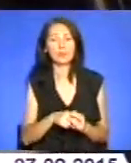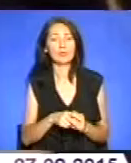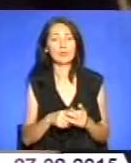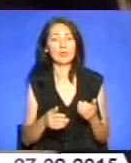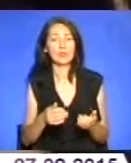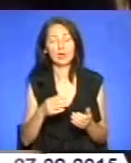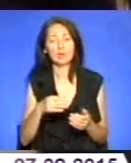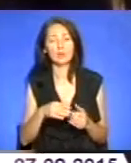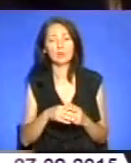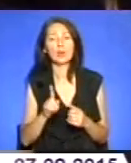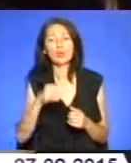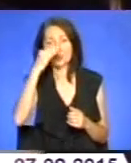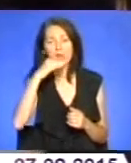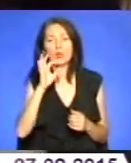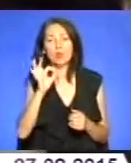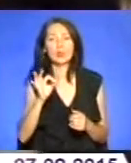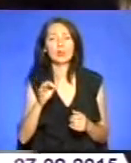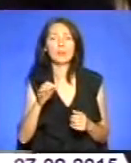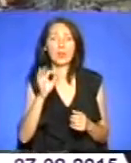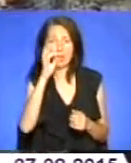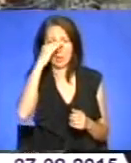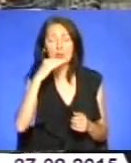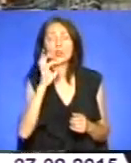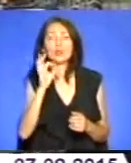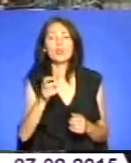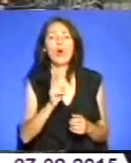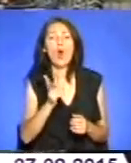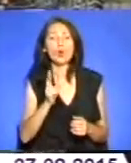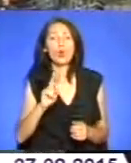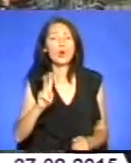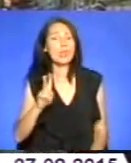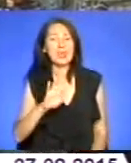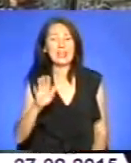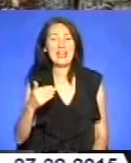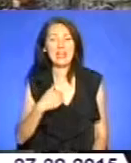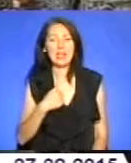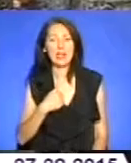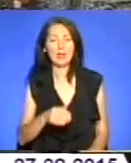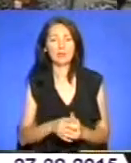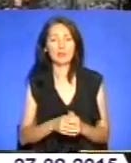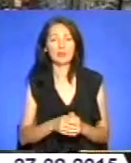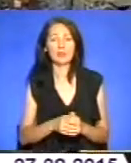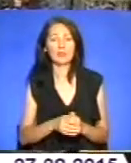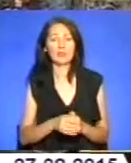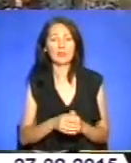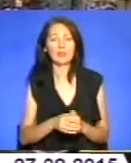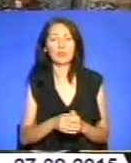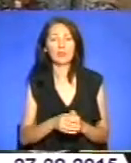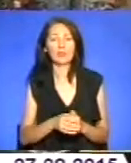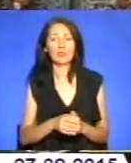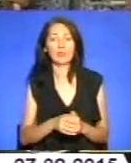не сказав. Що тато казав, якщо? Казав, хто я, як не я. Ми якраз во двір мало би бути на